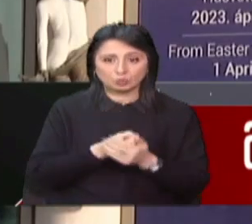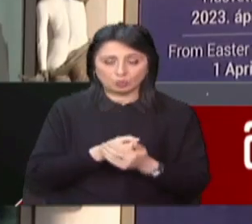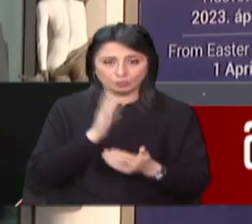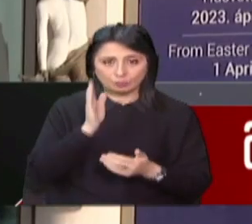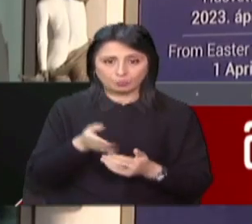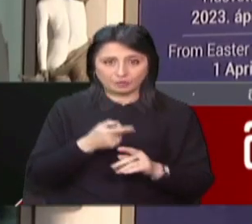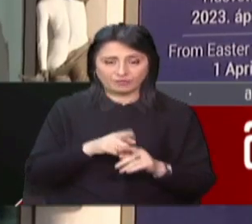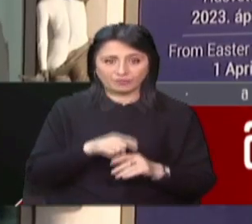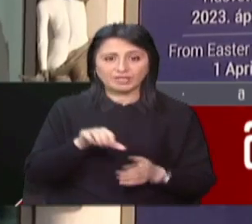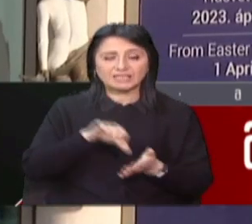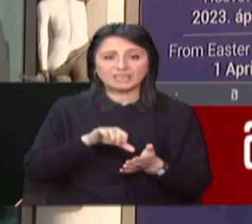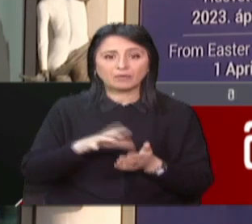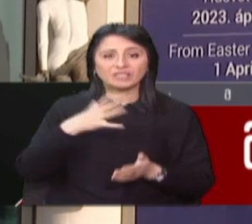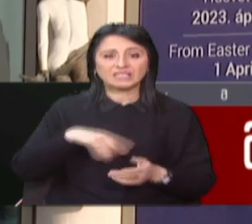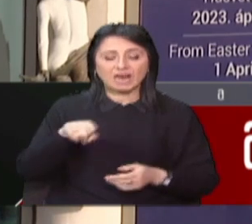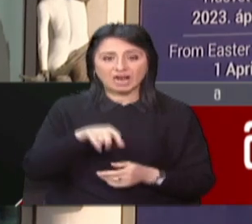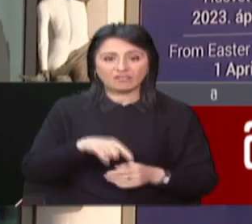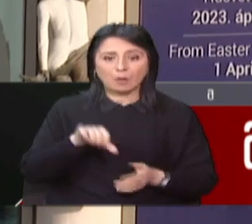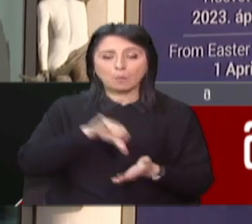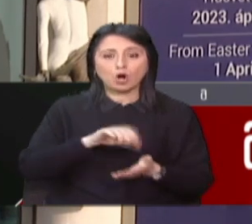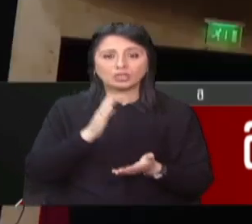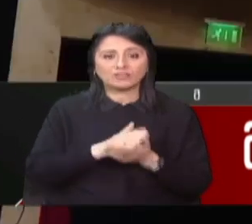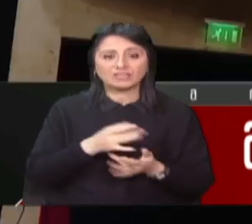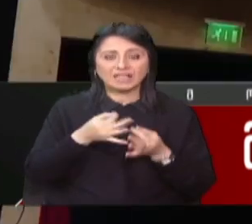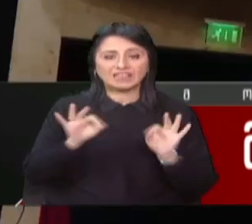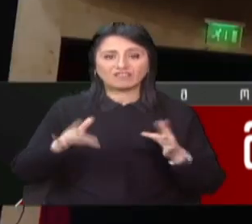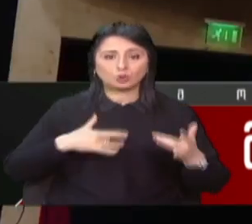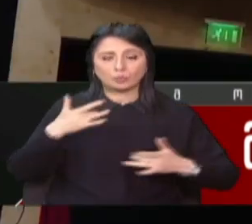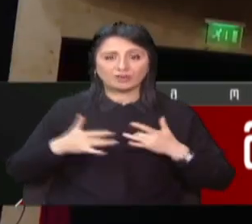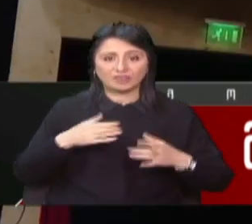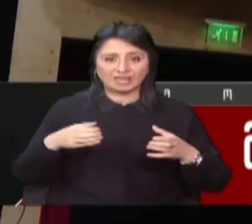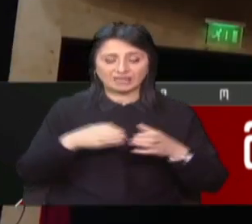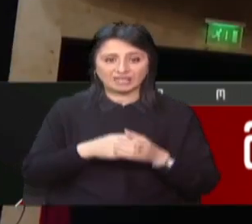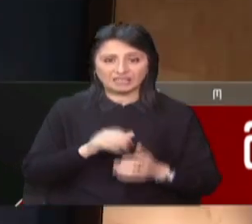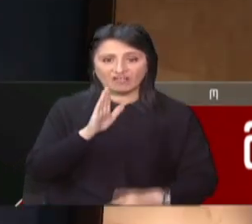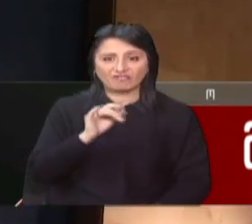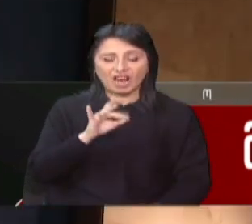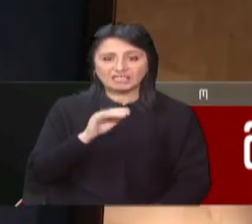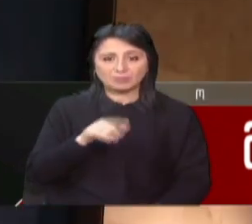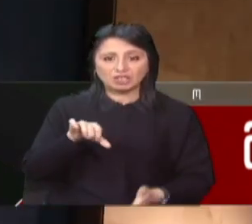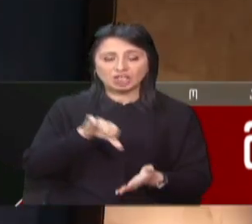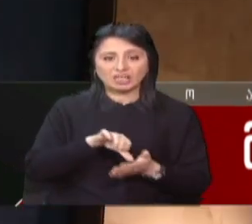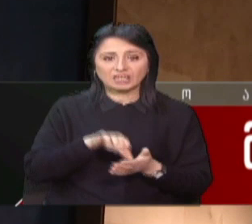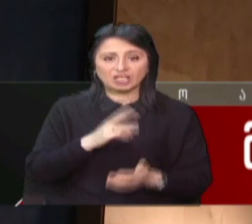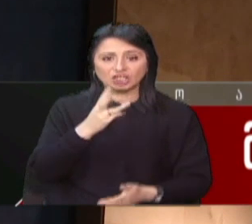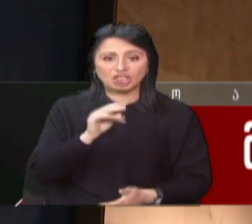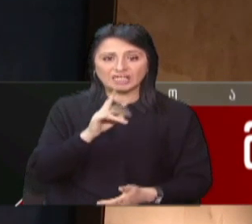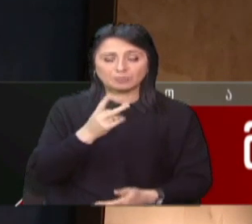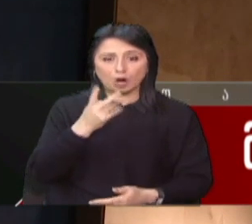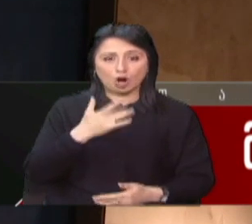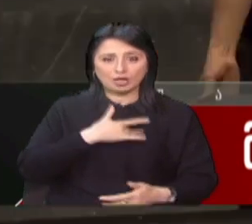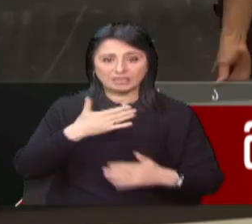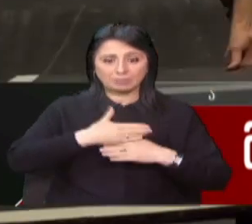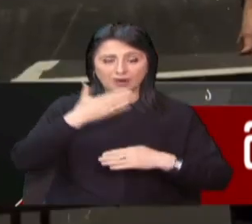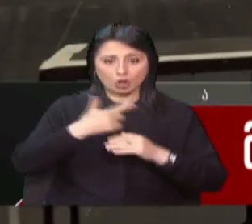გაგრძელდება. წარმოდგენილი არის საქართველოც. მონაწილეობას მიიღებს თავისუფალი თეატრი დასი ავთანდილ ვარსიმაშვილის მიერ დადგმულ შექსპირის ორ